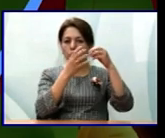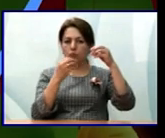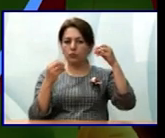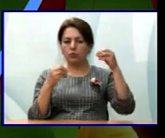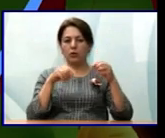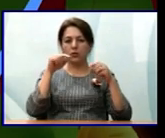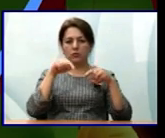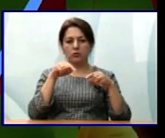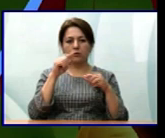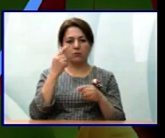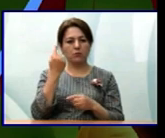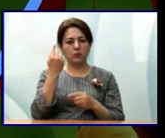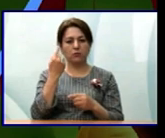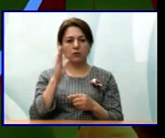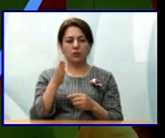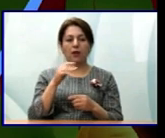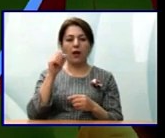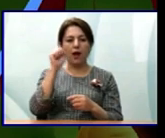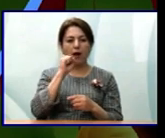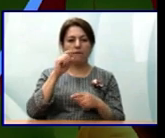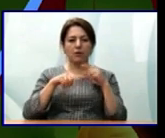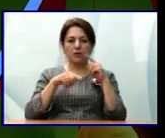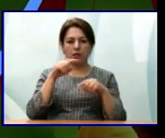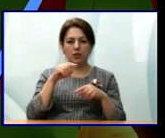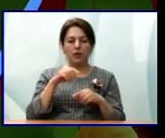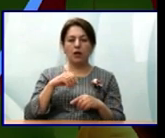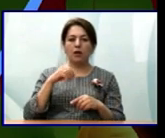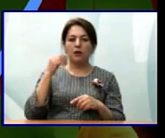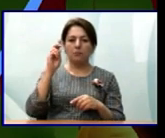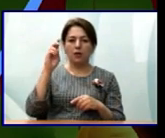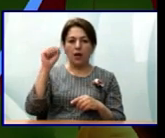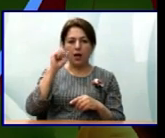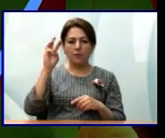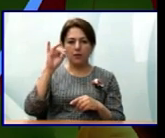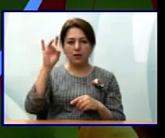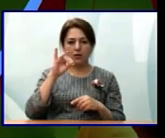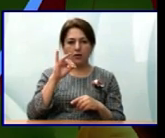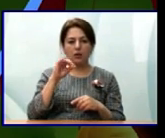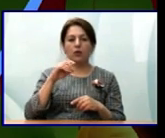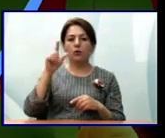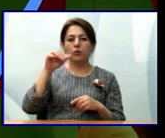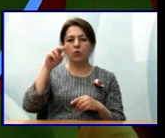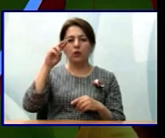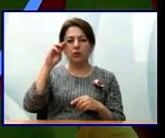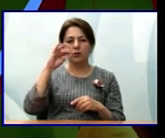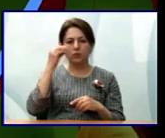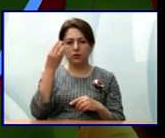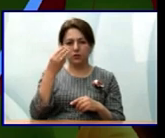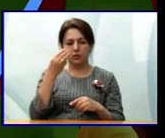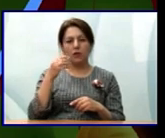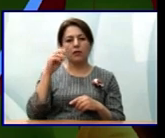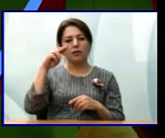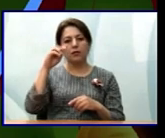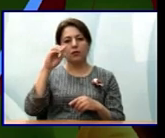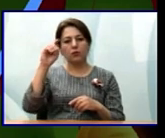hisoblanadi? A. Vatan, B. Amiri, C. Gultish, D.